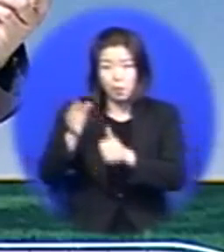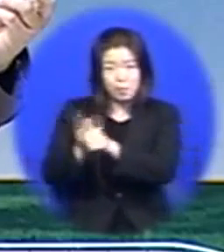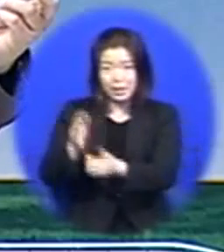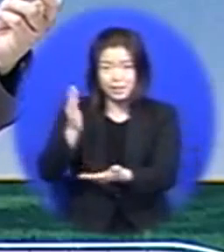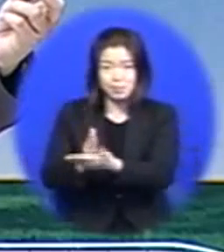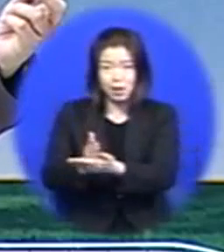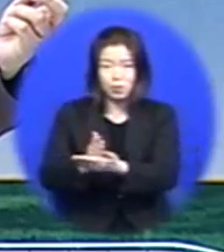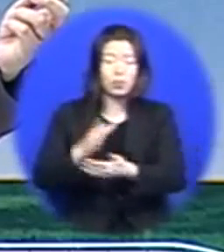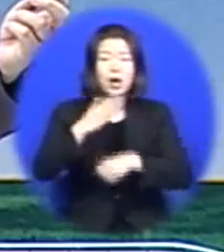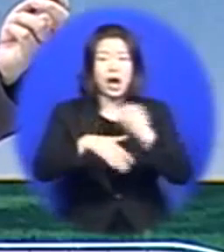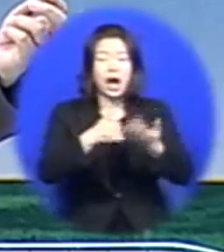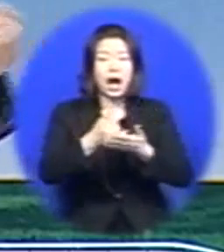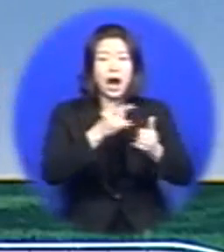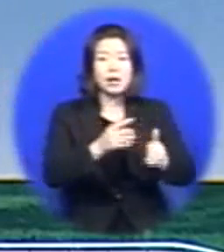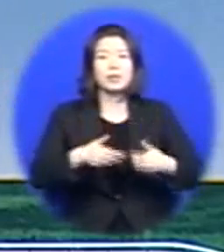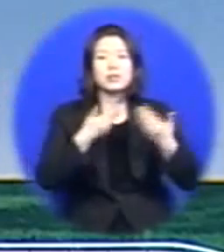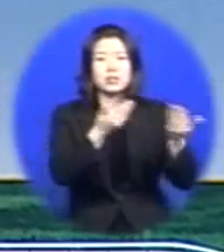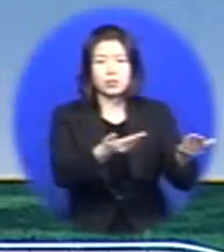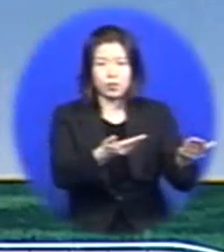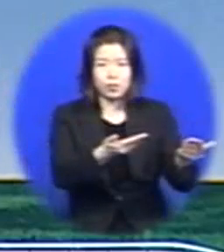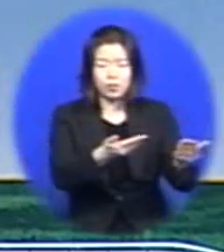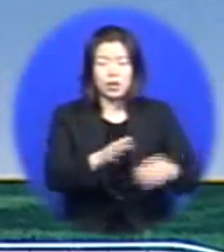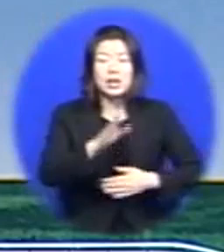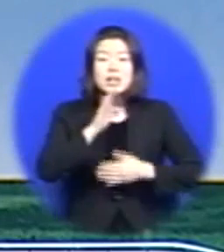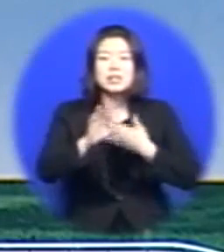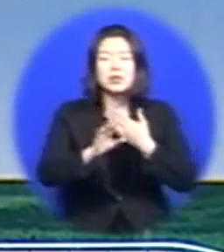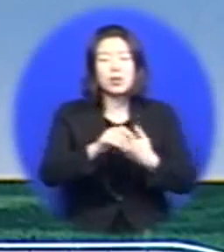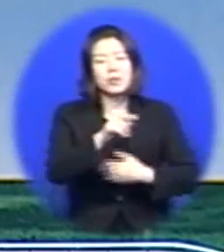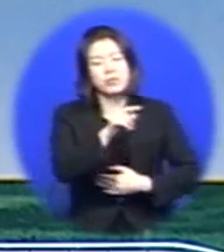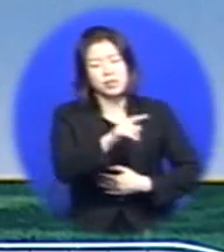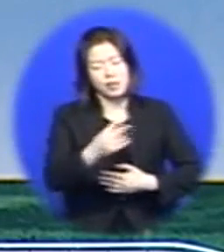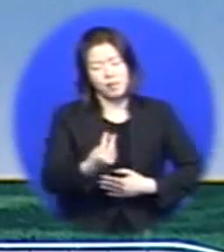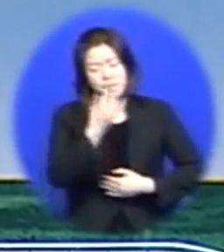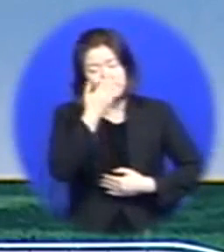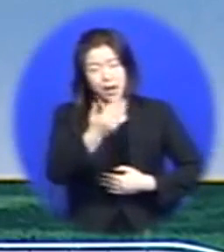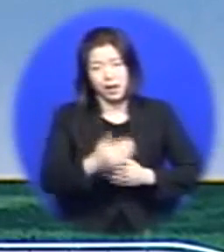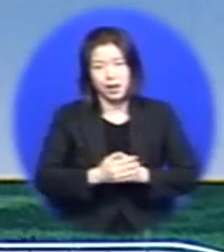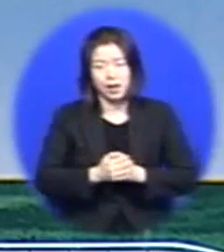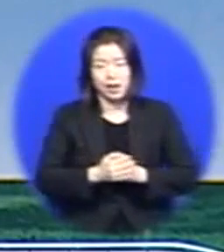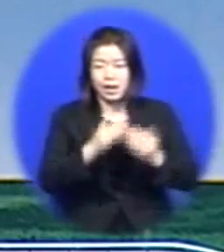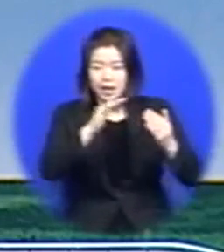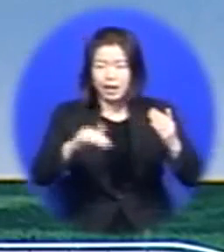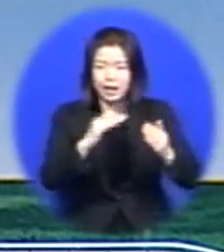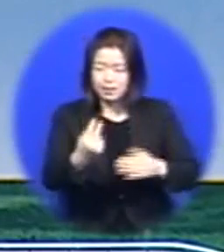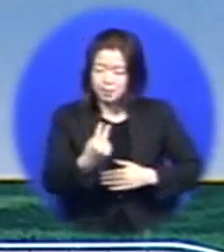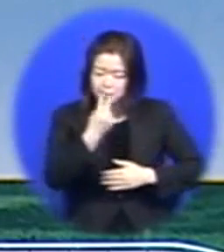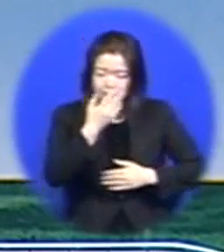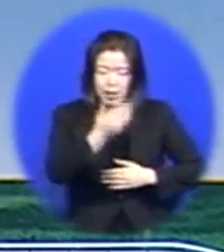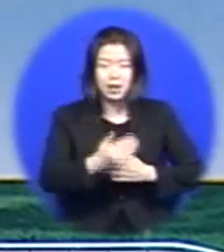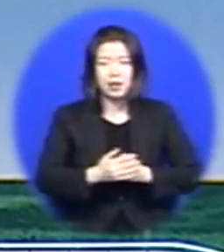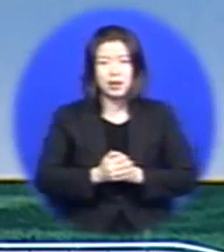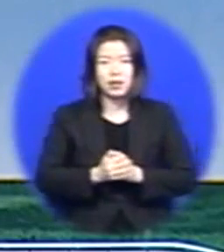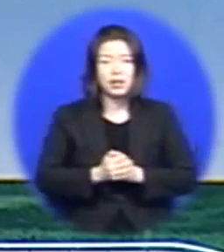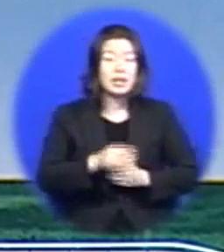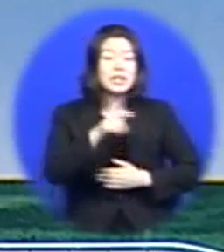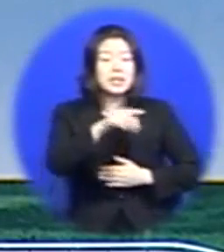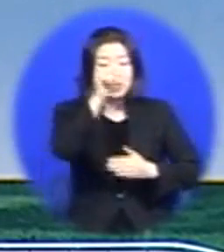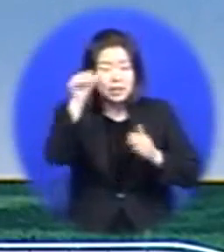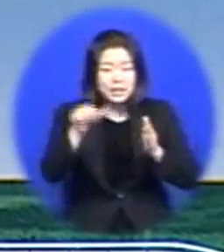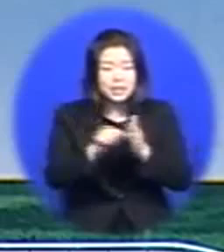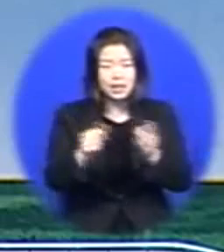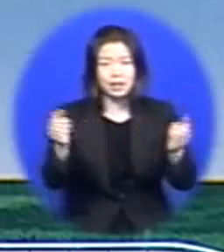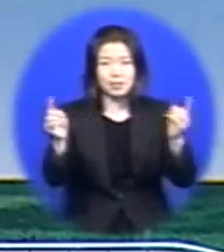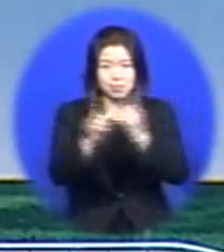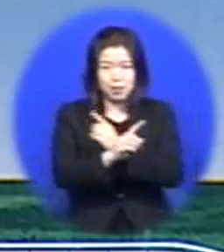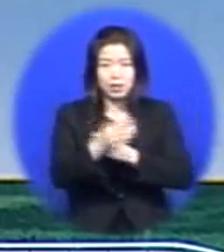하나님에게 바치라. 그러면 너가 살 것이라, 가정이 살 것이라, 너의 인생이 달라지게